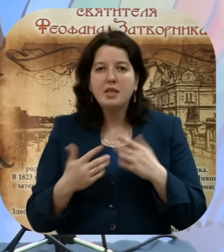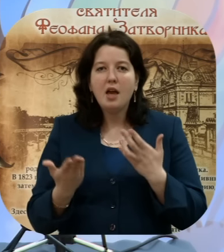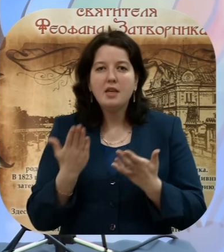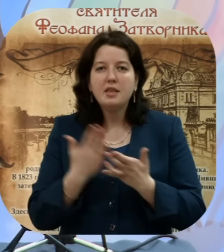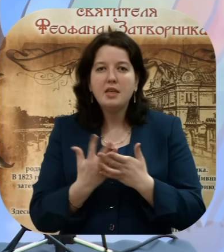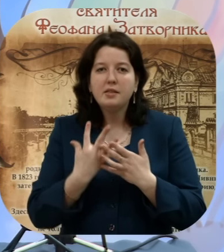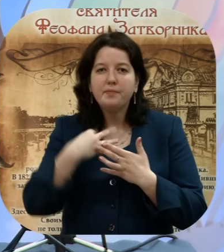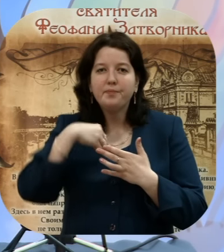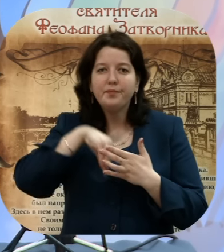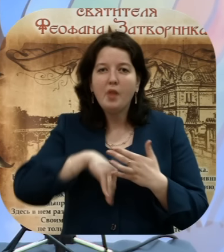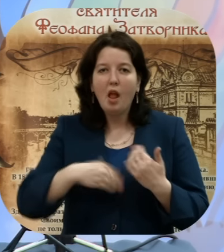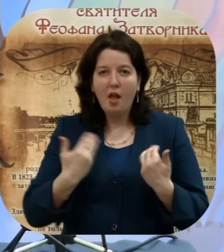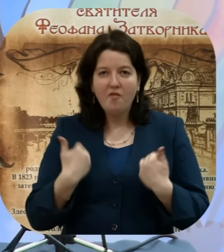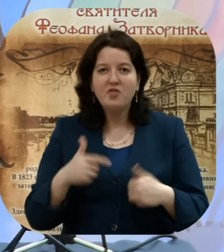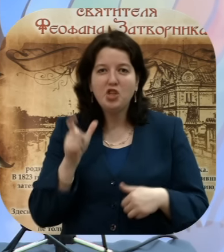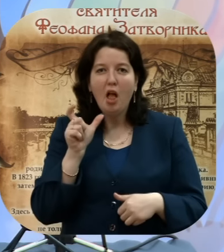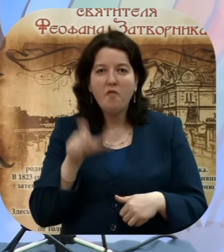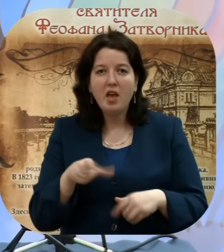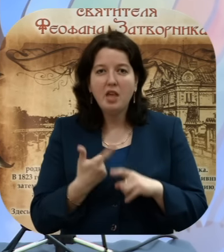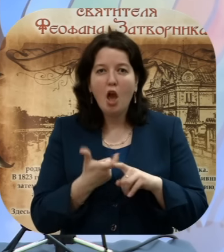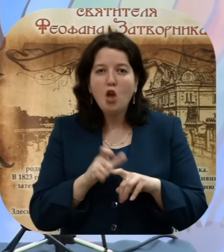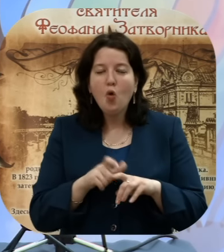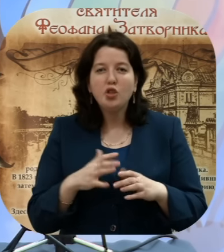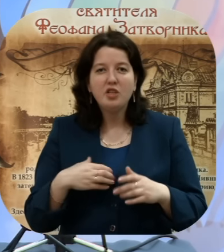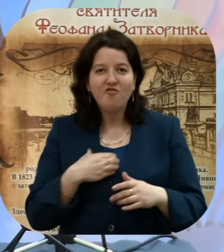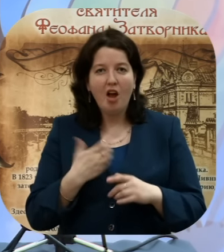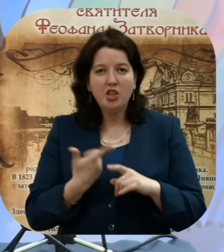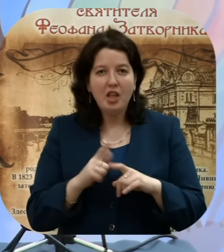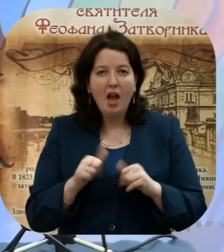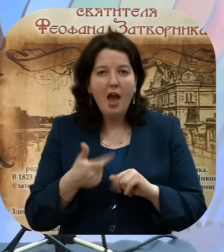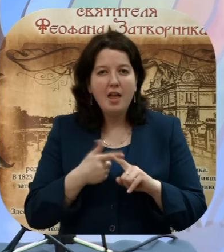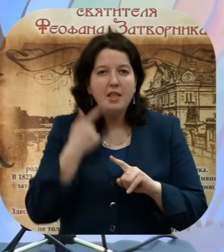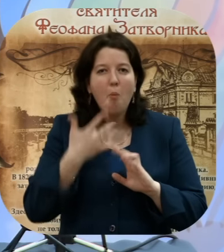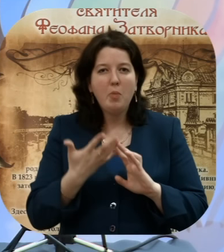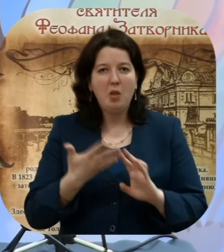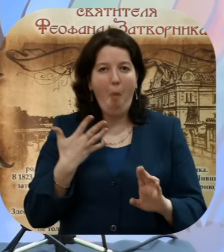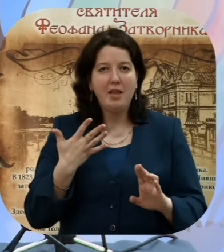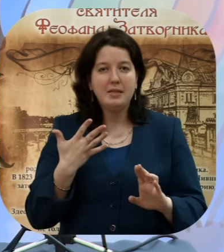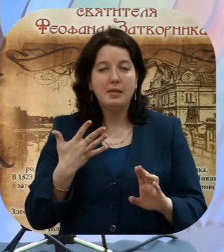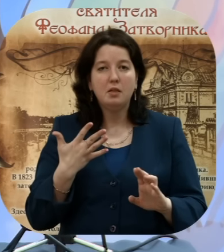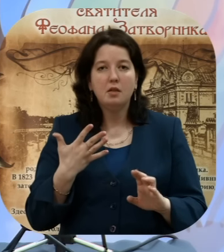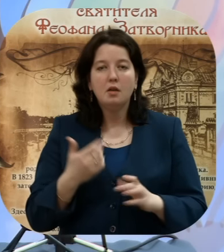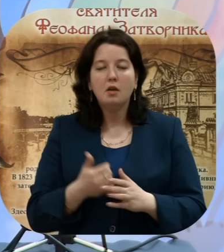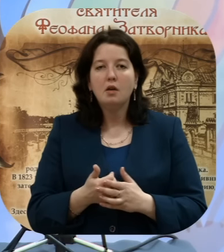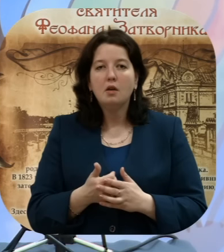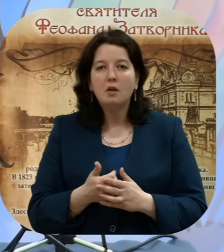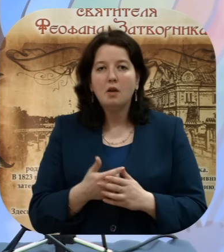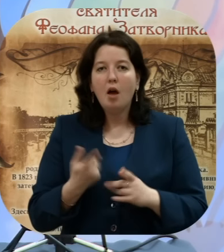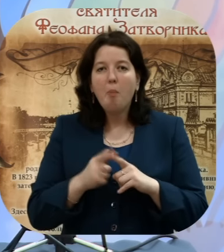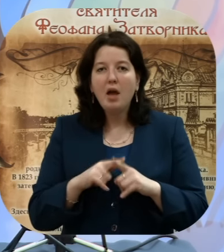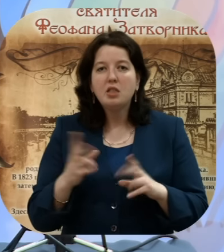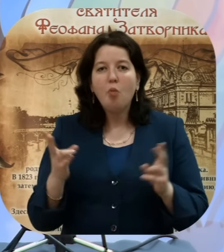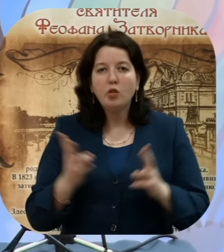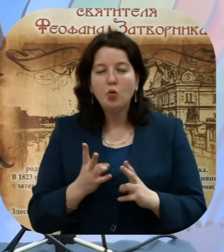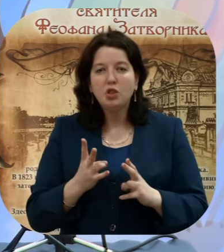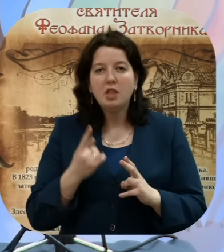они живут в нас, и это очень важно это осознать. Поэтому в данном случае нужно